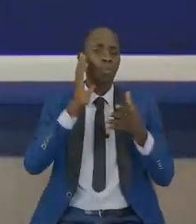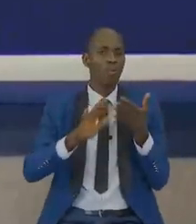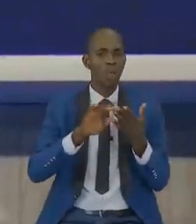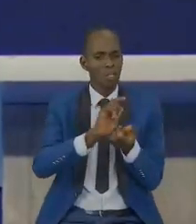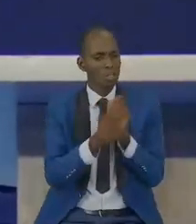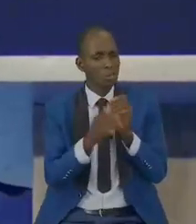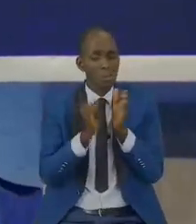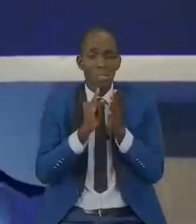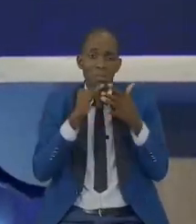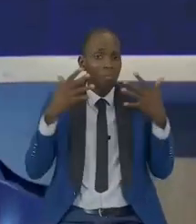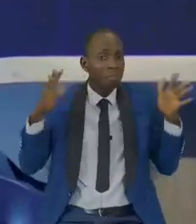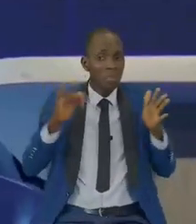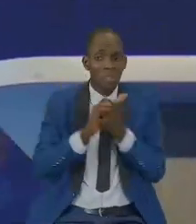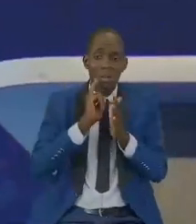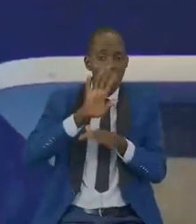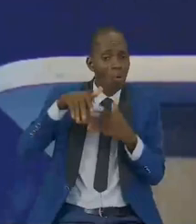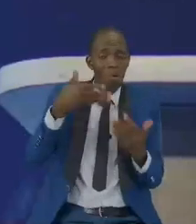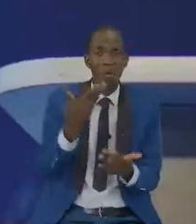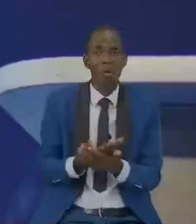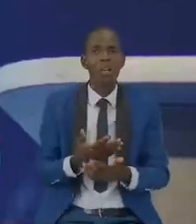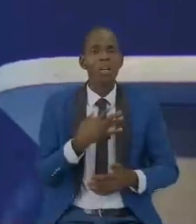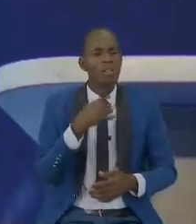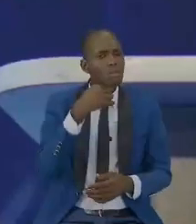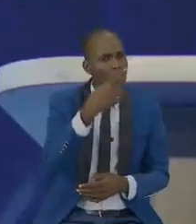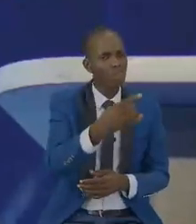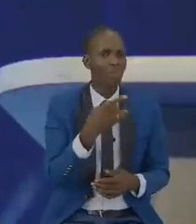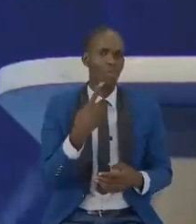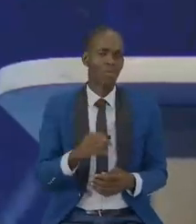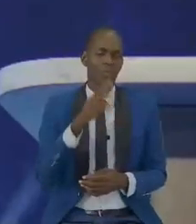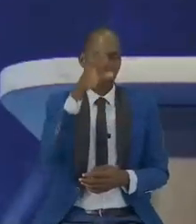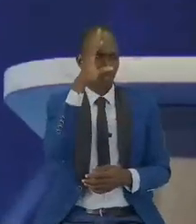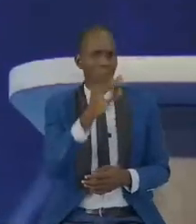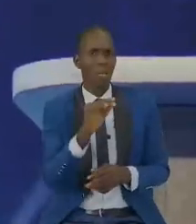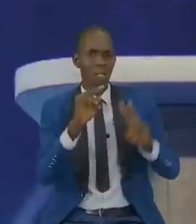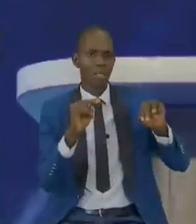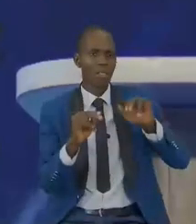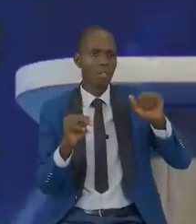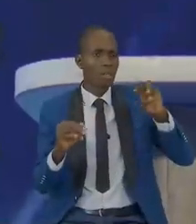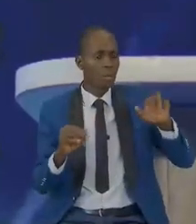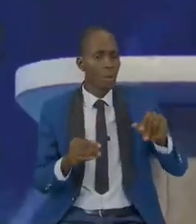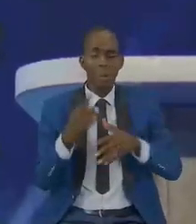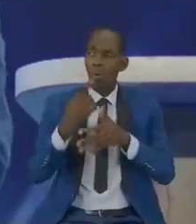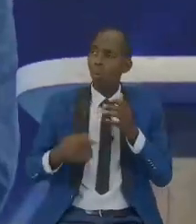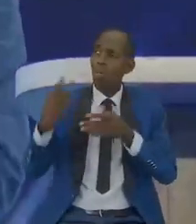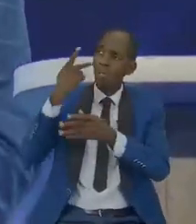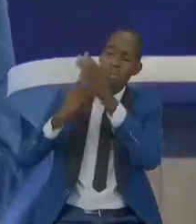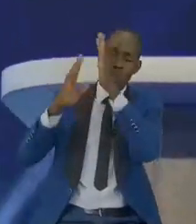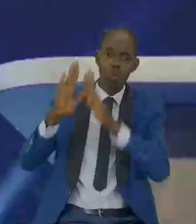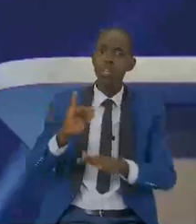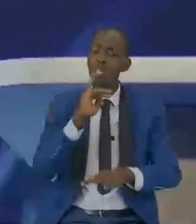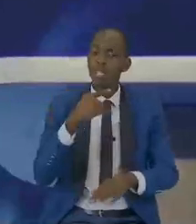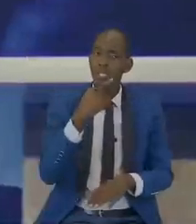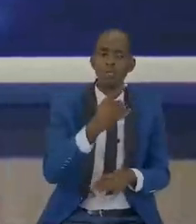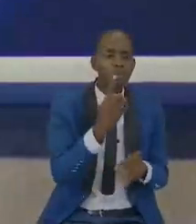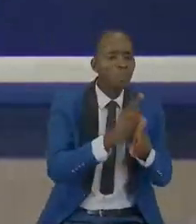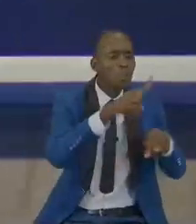péché, viens, le Seigneur va te pardonner, te changer et te changer. C'est ce que nous disons. Alors, c'est ce que le prophète dit